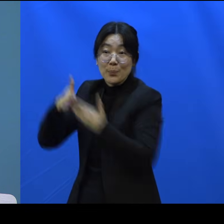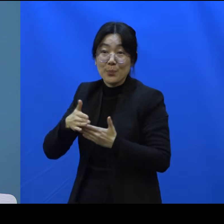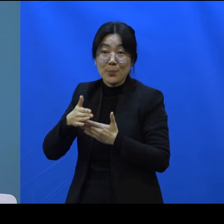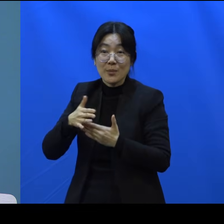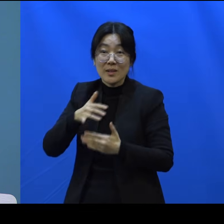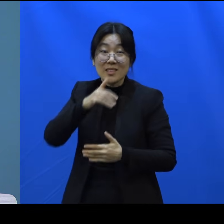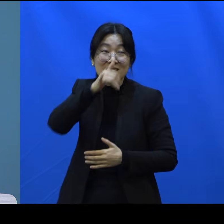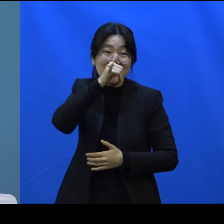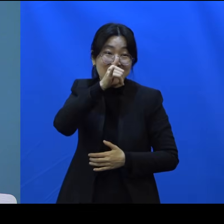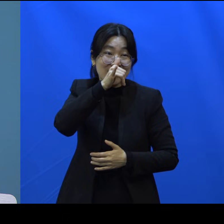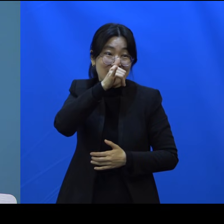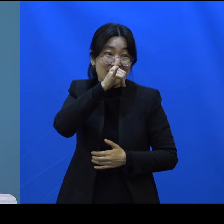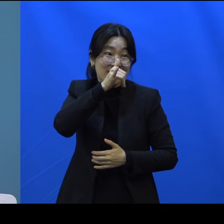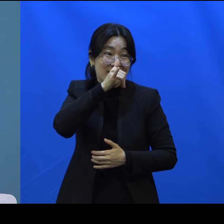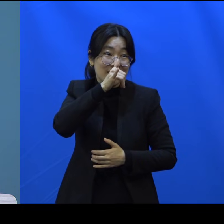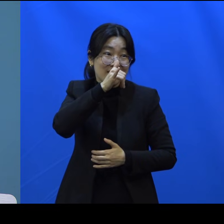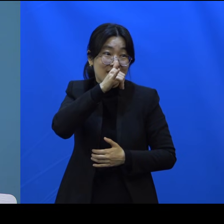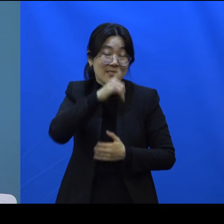근데 여러분,